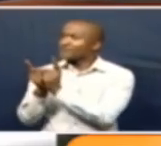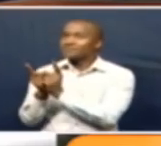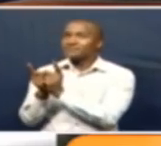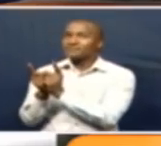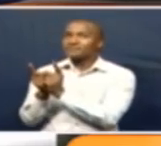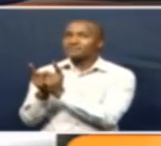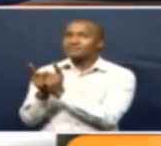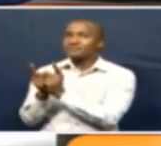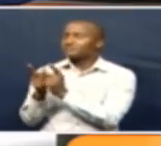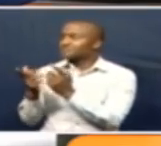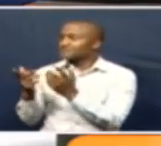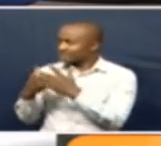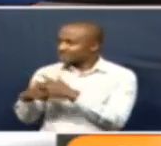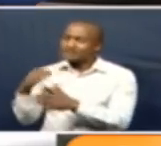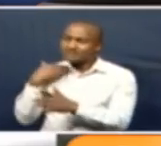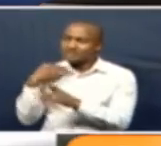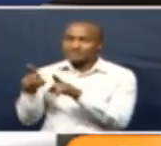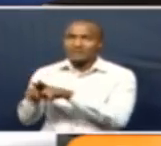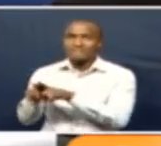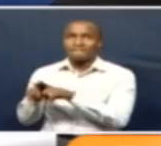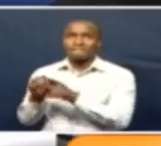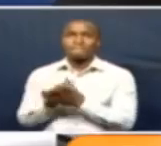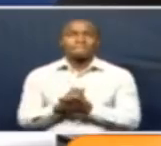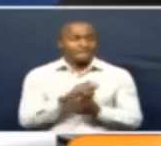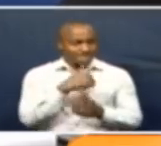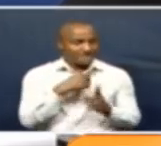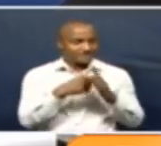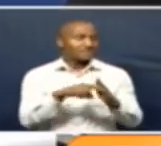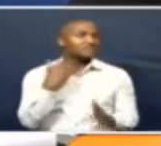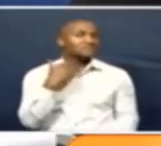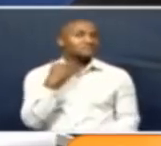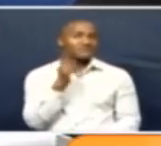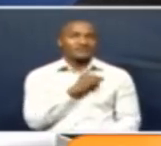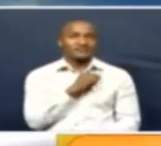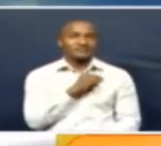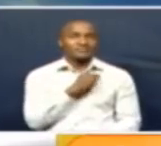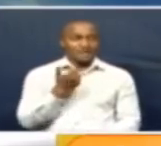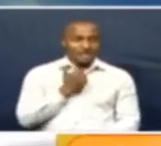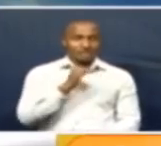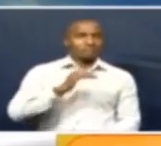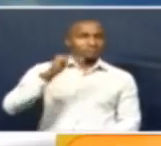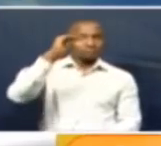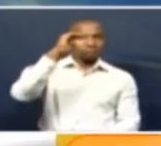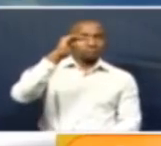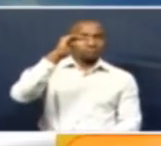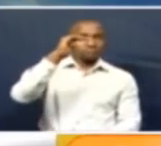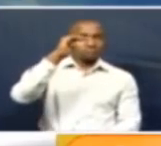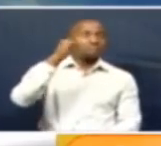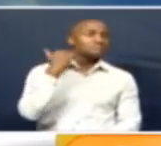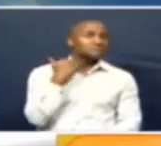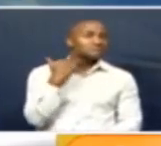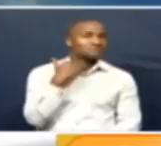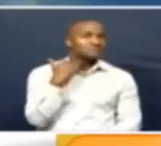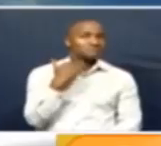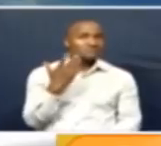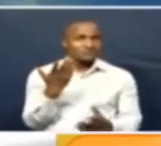kuishi hii maisha ya crime? Mimi nilikuwa nishaanza crime, na nilikuwa msichana mkubwa, na nikakuwa nikiwa crime kwa